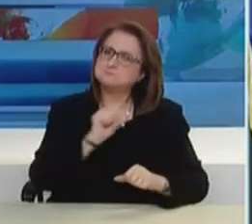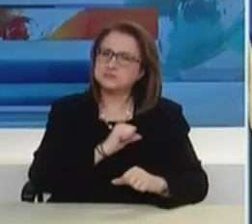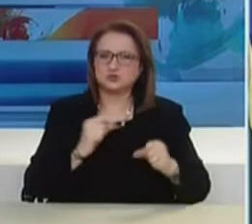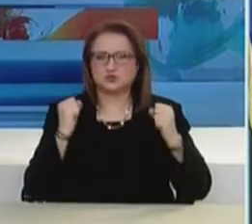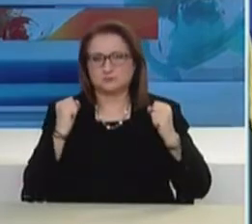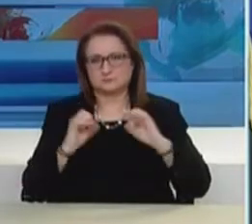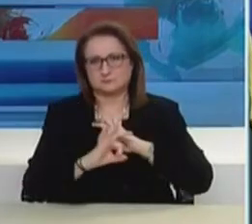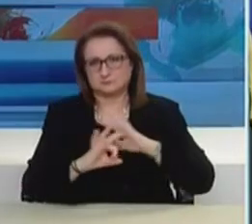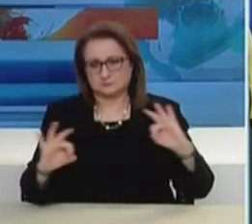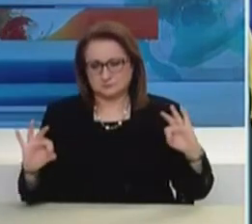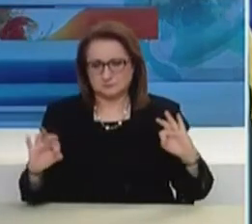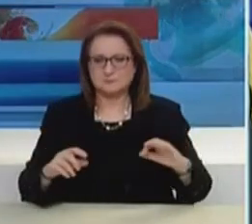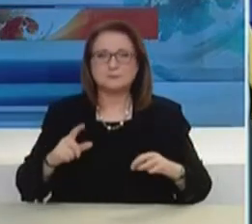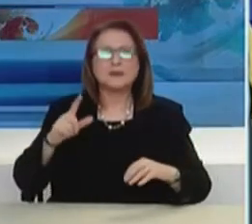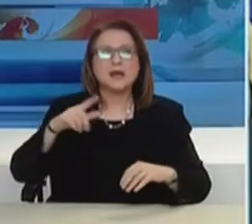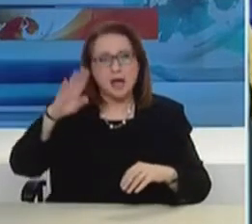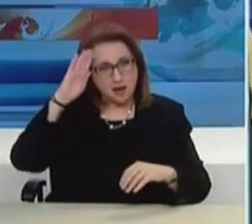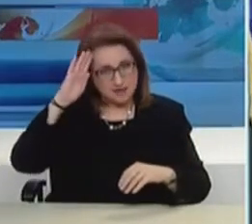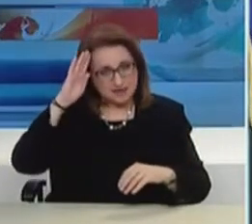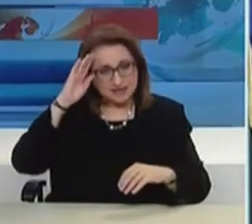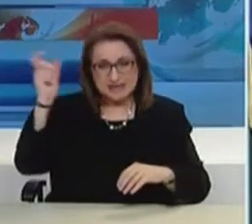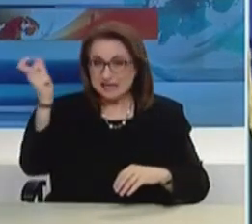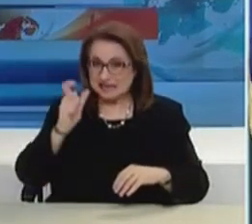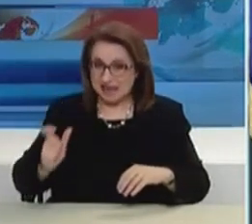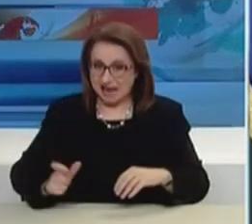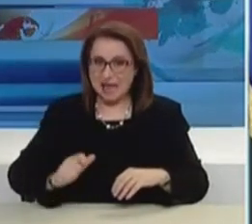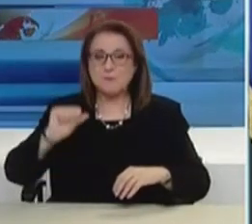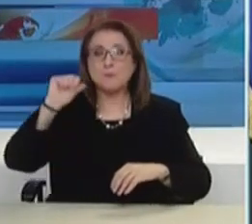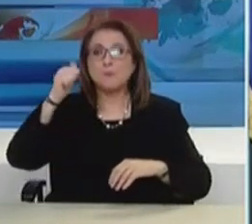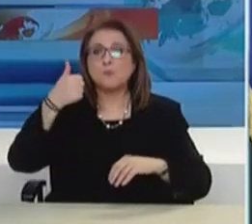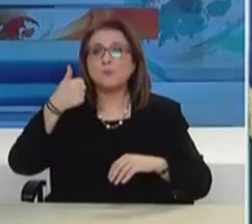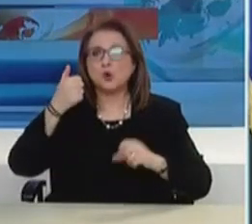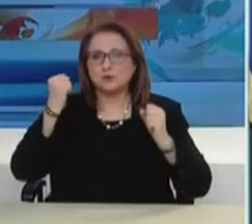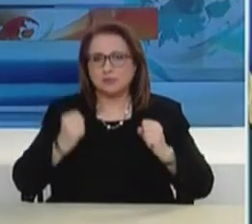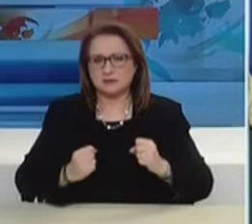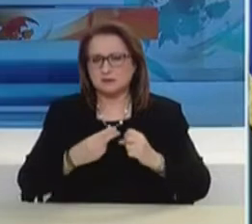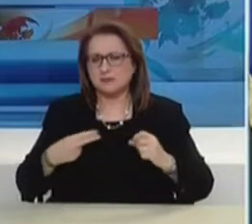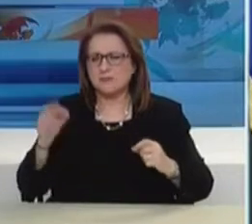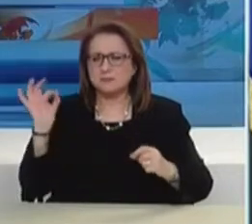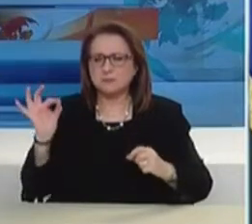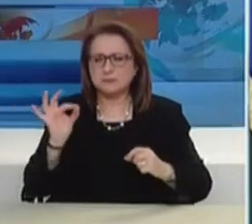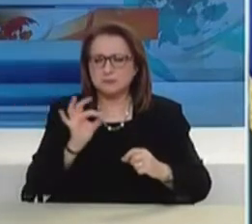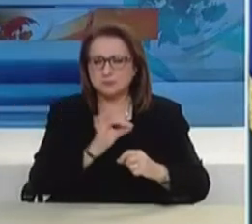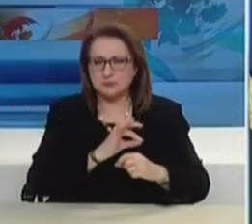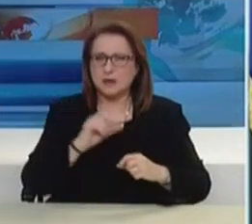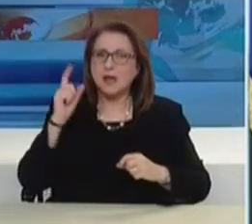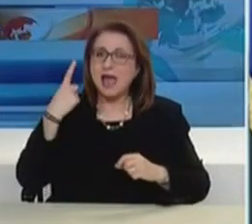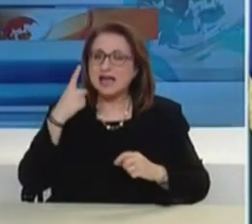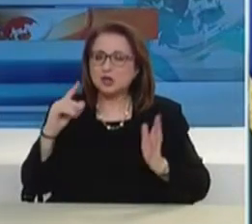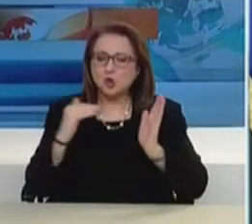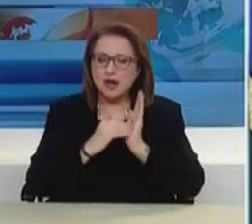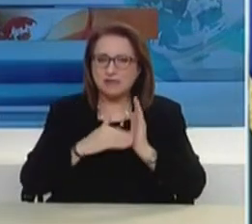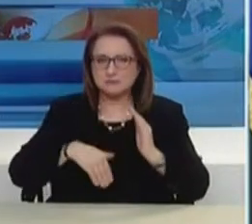ΗΠΑ και η Ιταλία είναι οι πρώτες χώρες σε αριθμό κρουσμάτων και έχουν καταγράψει καθεμία περισσότερες από 100.000 περιπτώσεις.